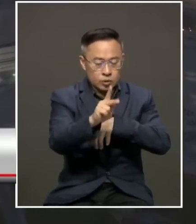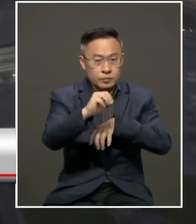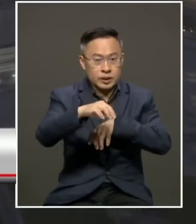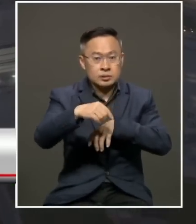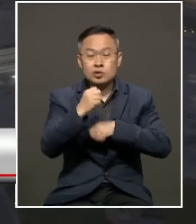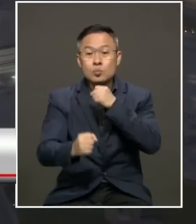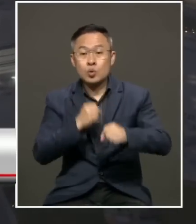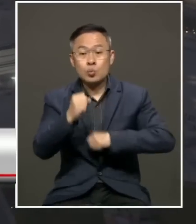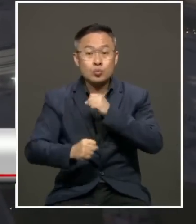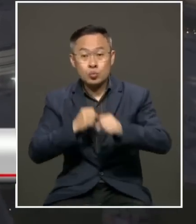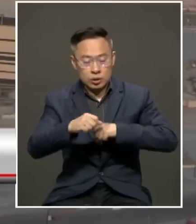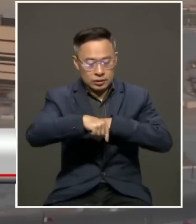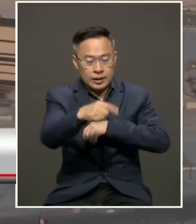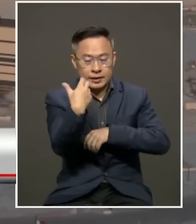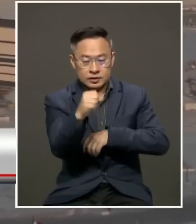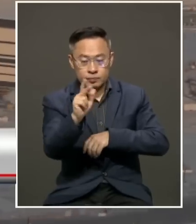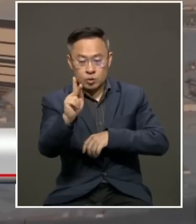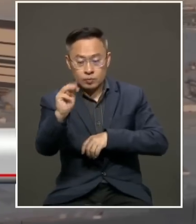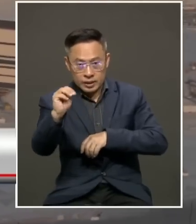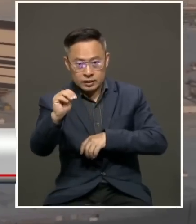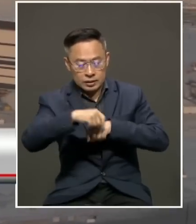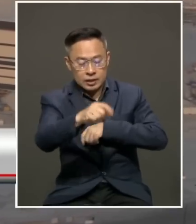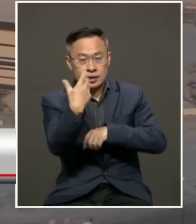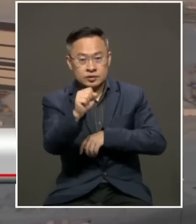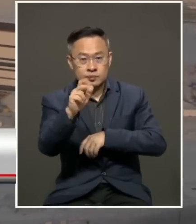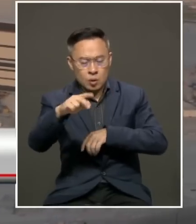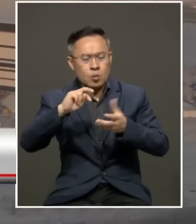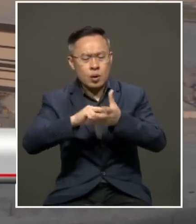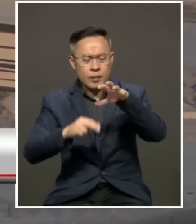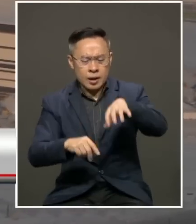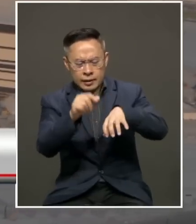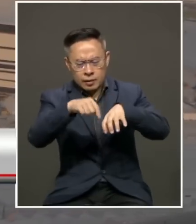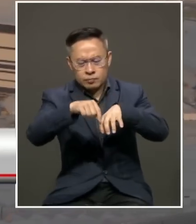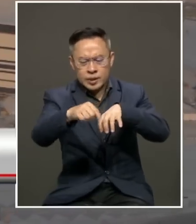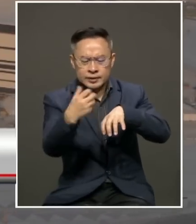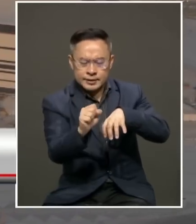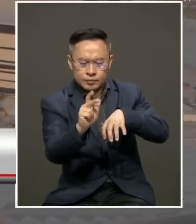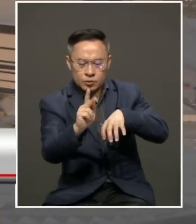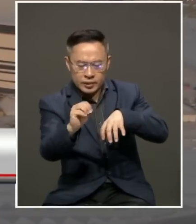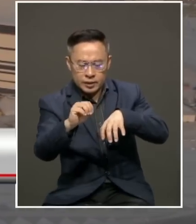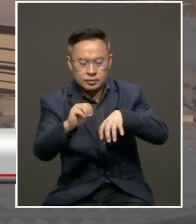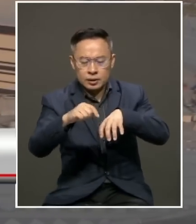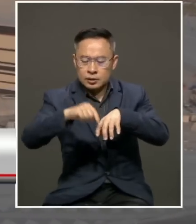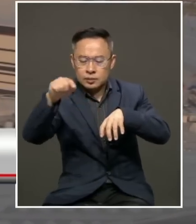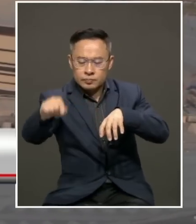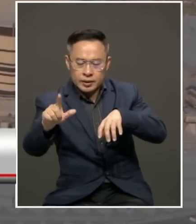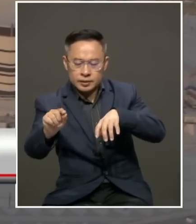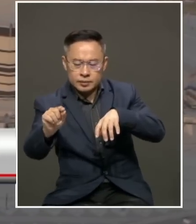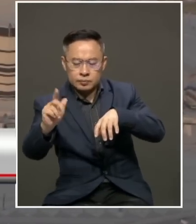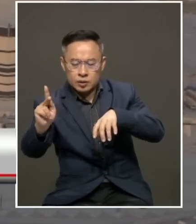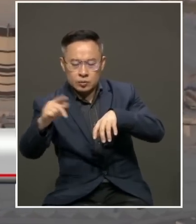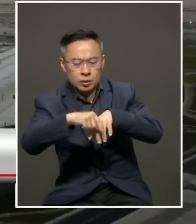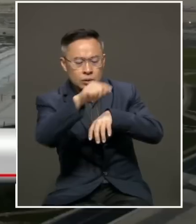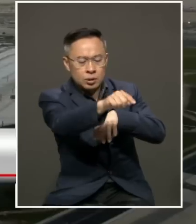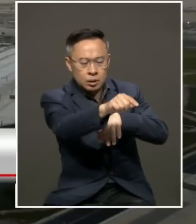เกิดคุณวิ่งคุณก็ไปทันซึ่งหมายความว่าระยะมันจะอยู่ห่างกันเดินไป 10กิโล 10กิโลซึ่ง